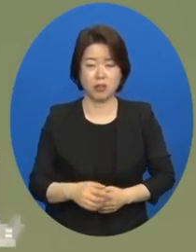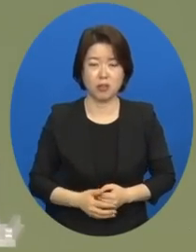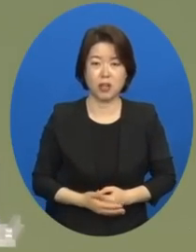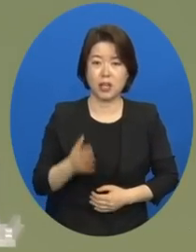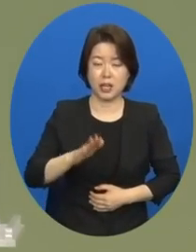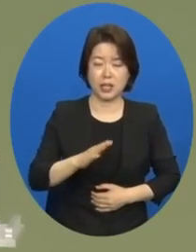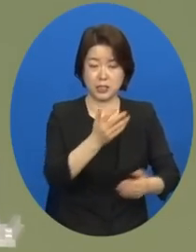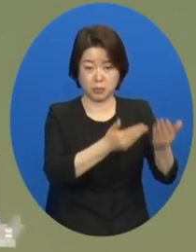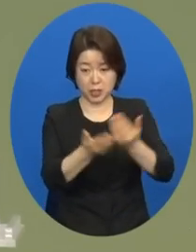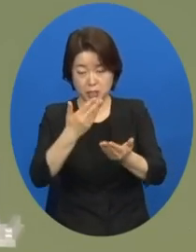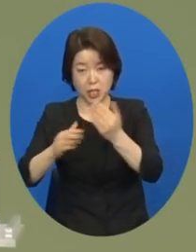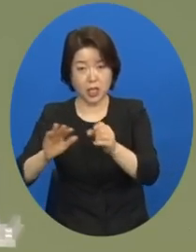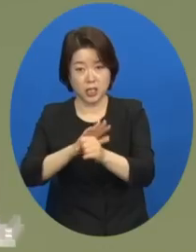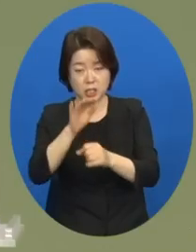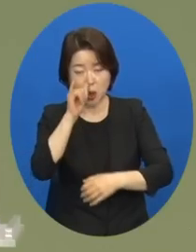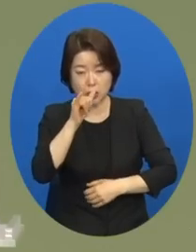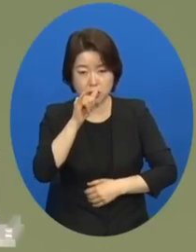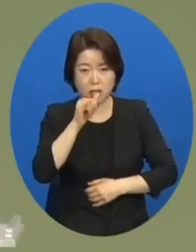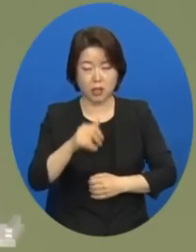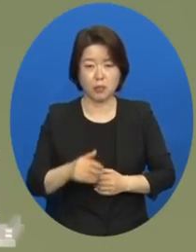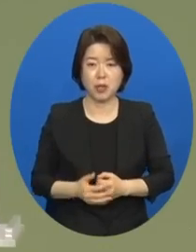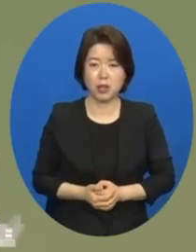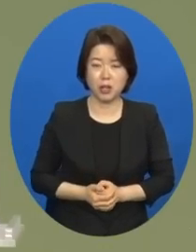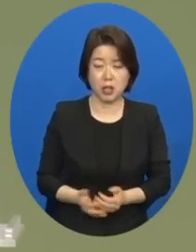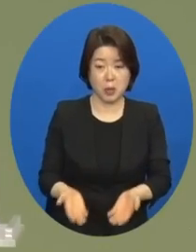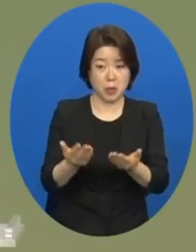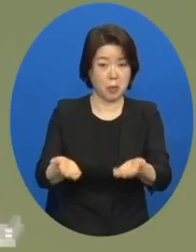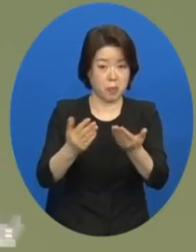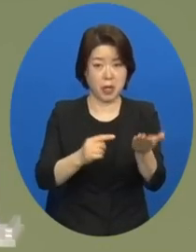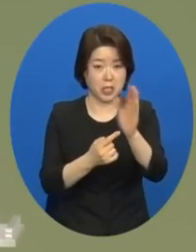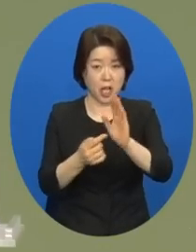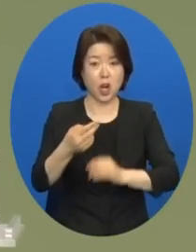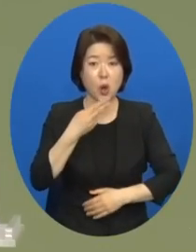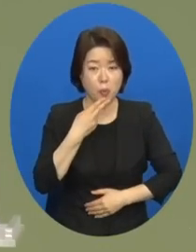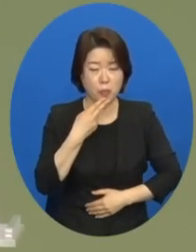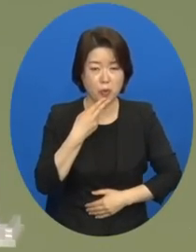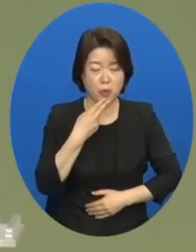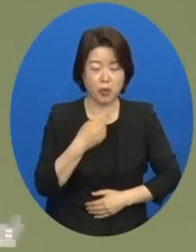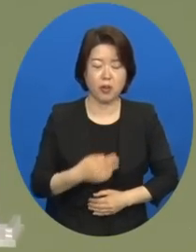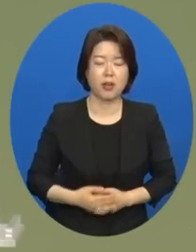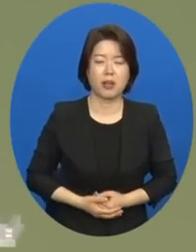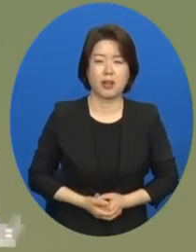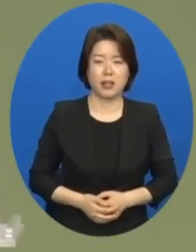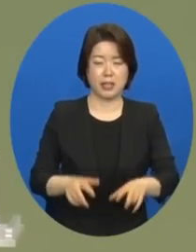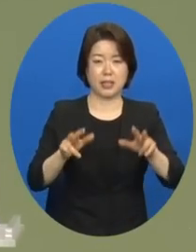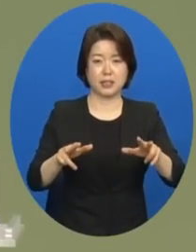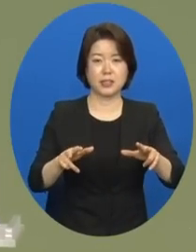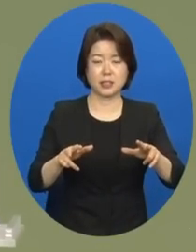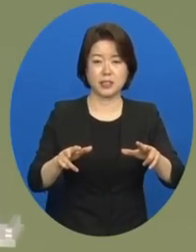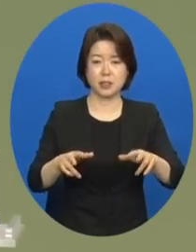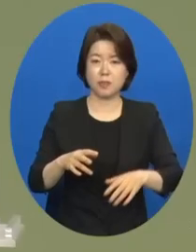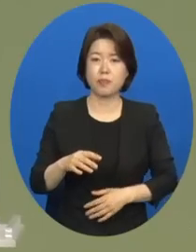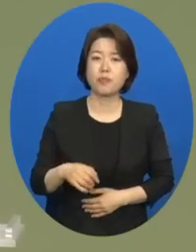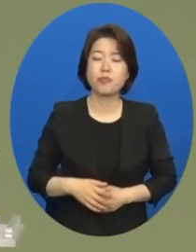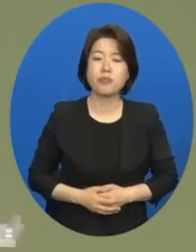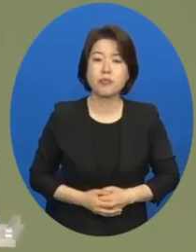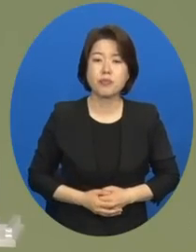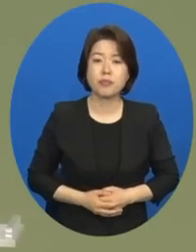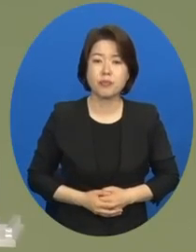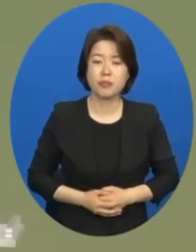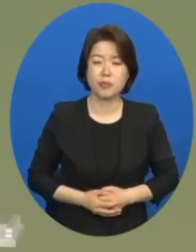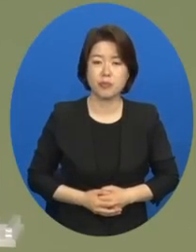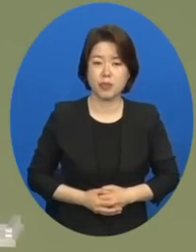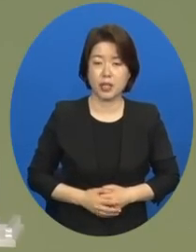그래도 내리사랑은 있어도 치사랑은 없다고 하니까 지금 이제 사과는 아까도 말했지만